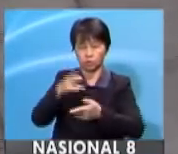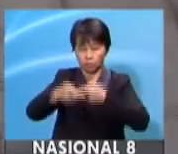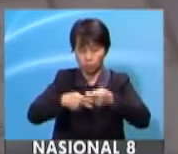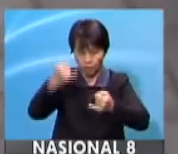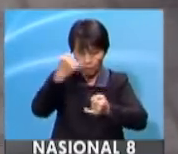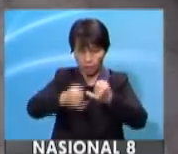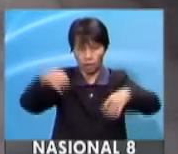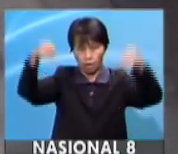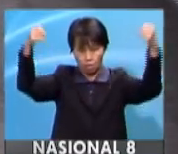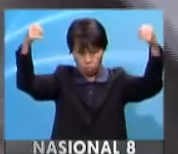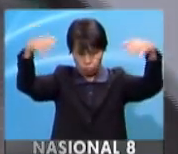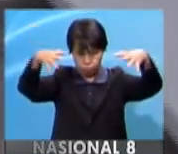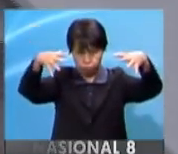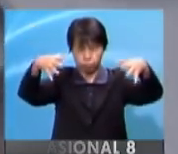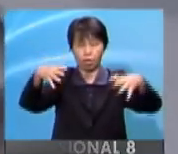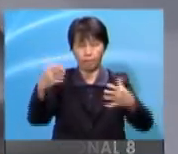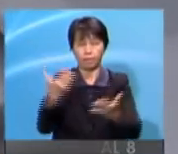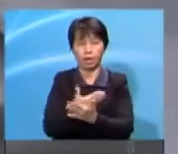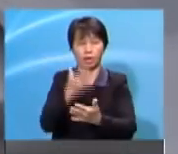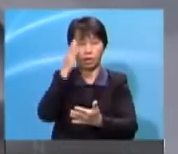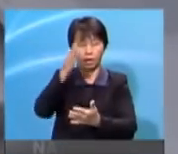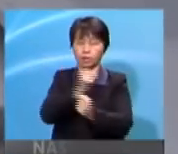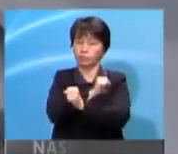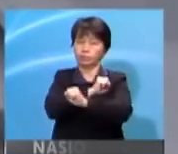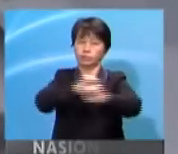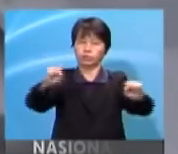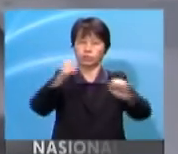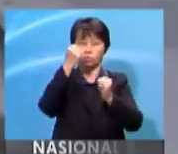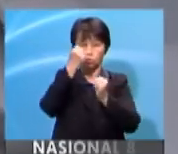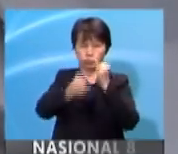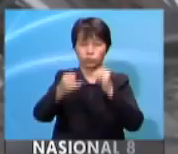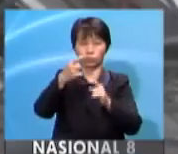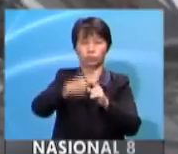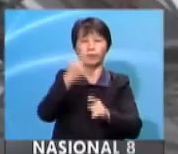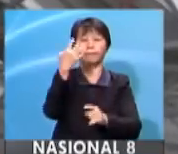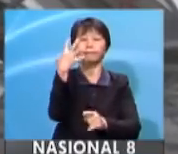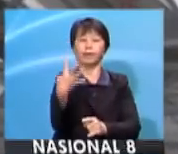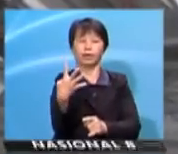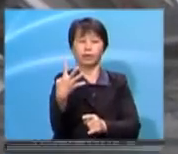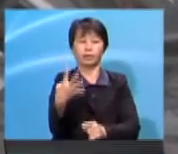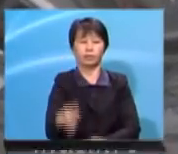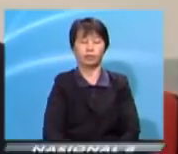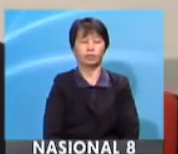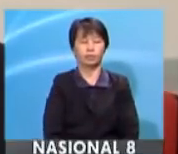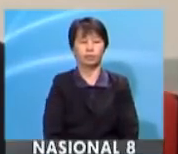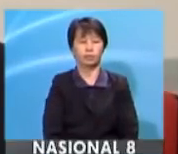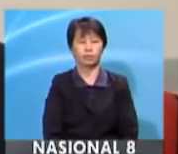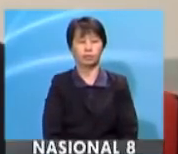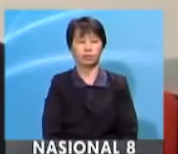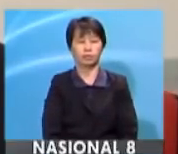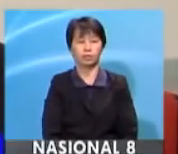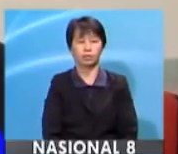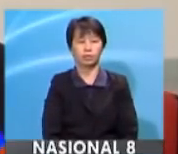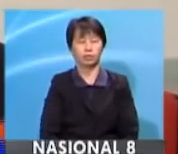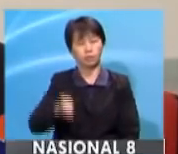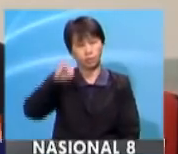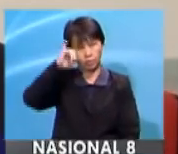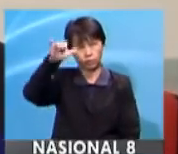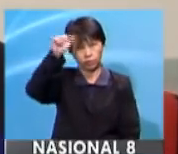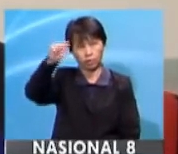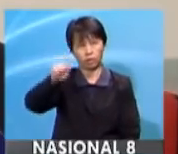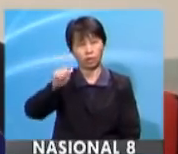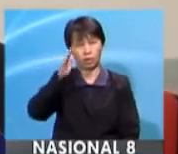tiang lampu lempah baharu stadium ini akan siap Penghujung April depan awal Mei insya-allah akan